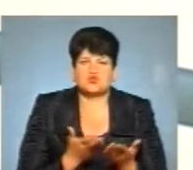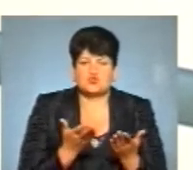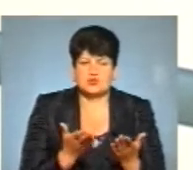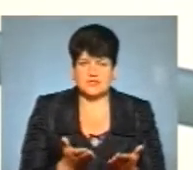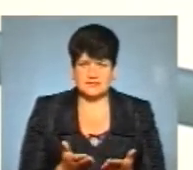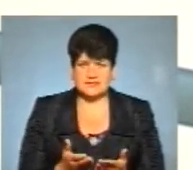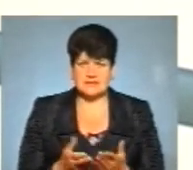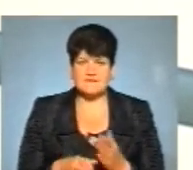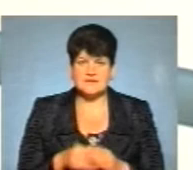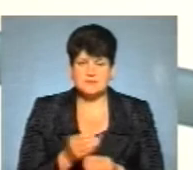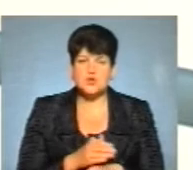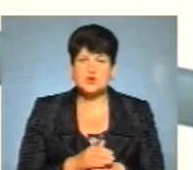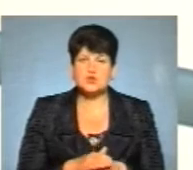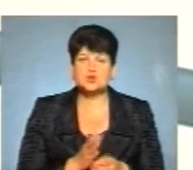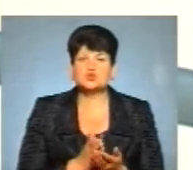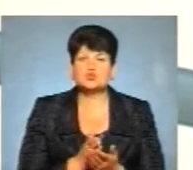так, вибір служити